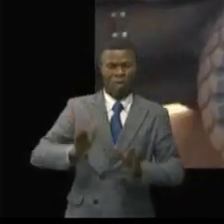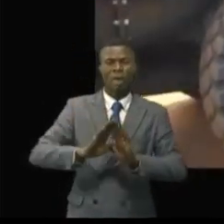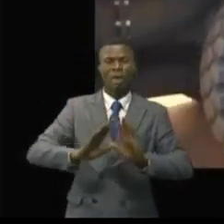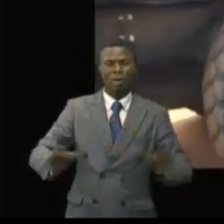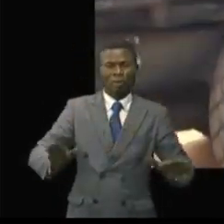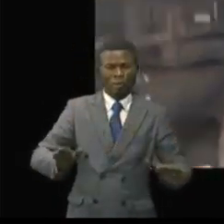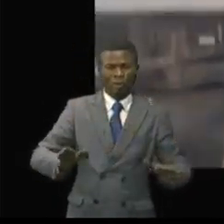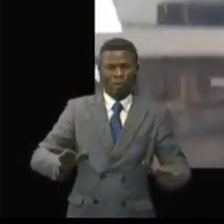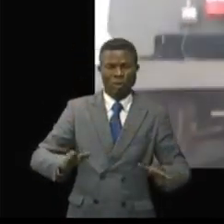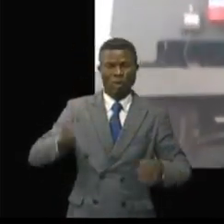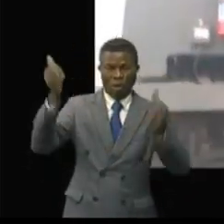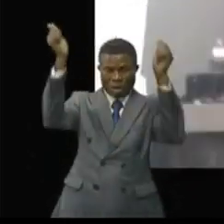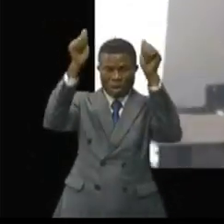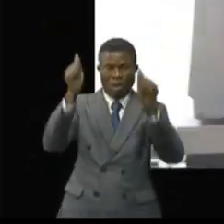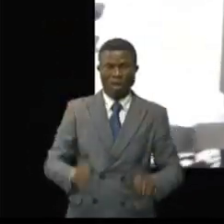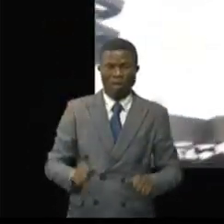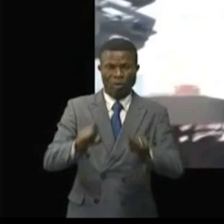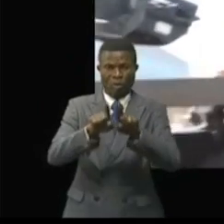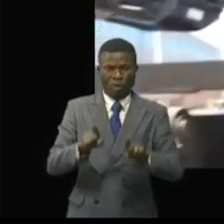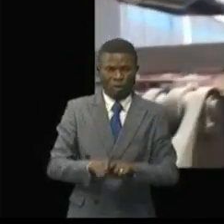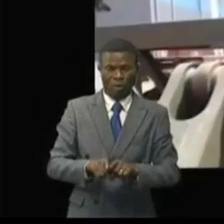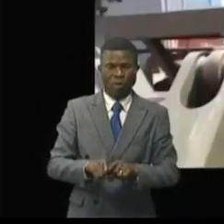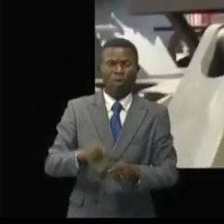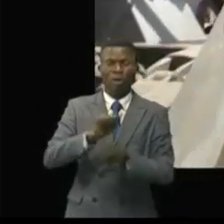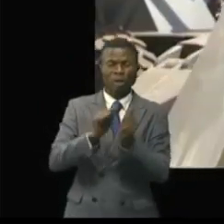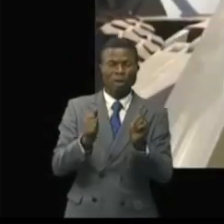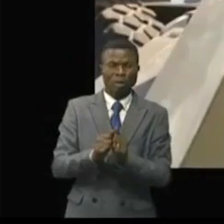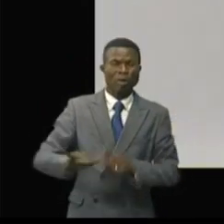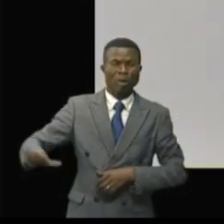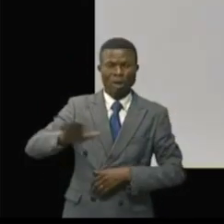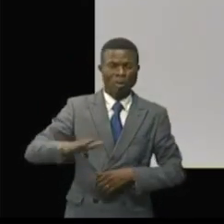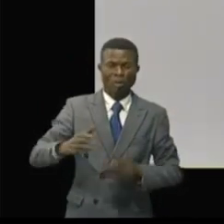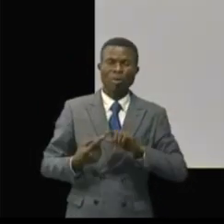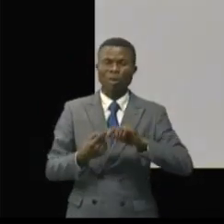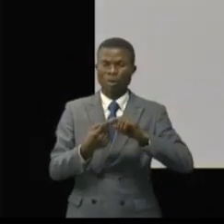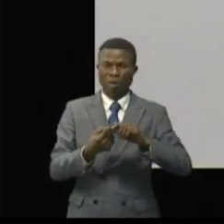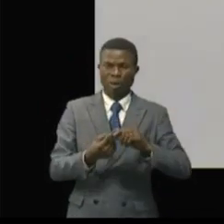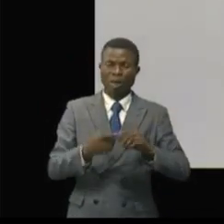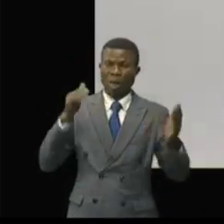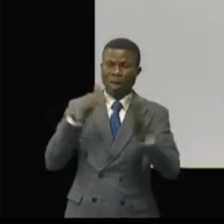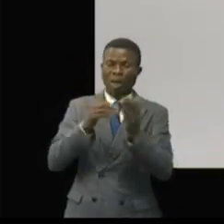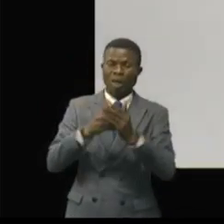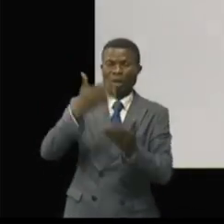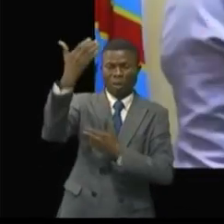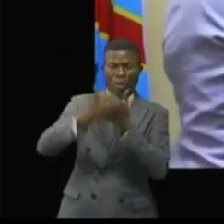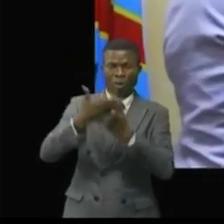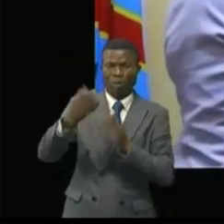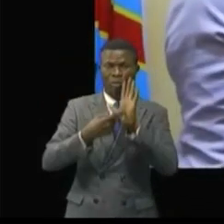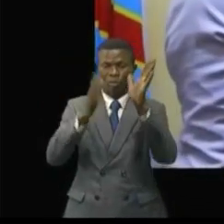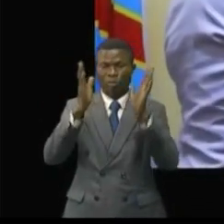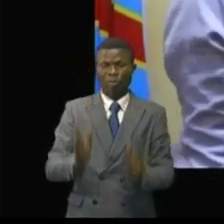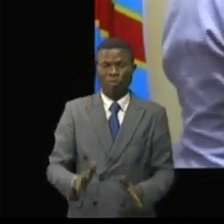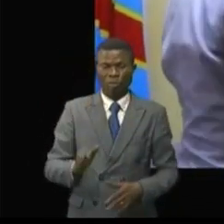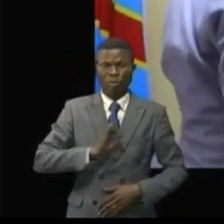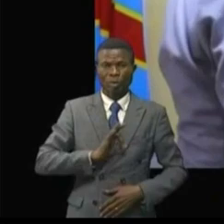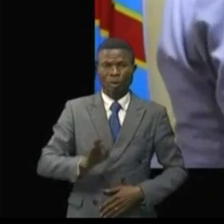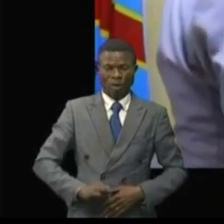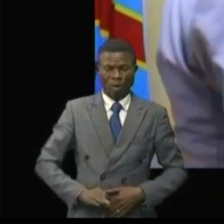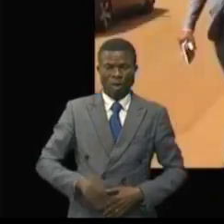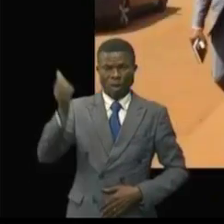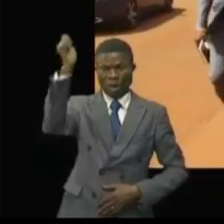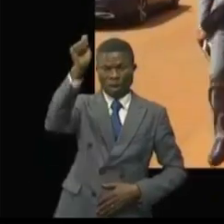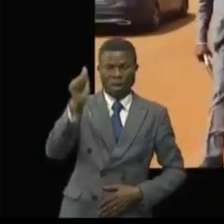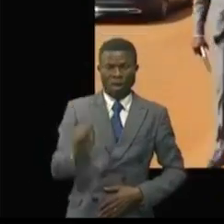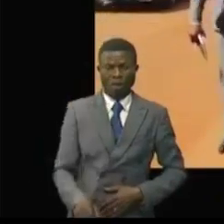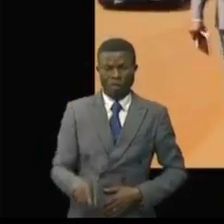compétitive en Afrique, surtout qu'elle subit une agression de la part du Rwanda, a affirmé le représentant de Félix Tshisekedi en Afrique du Sud,